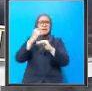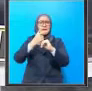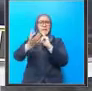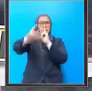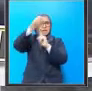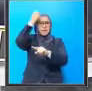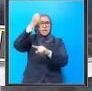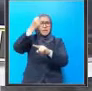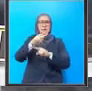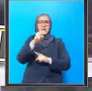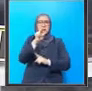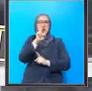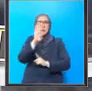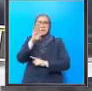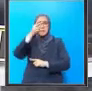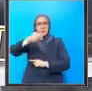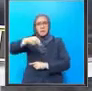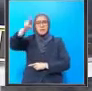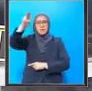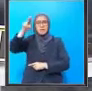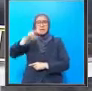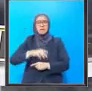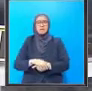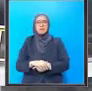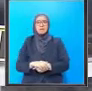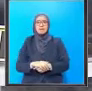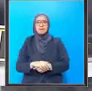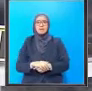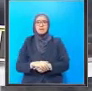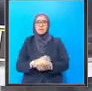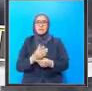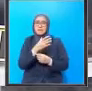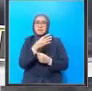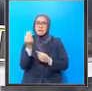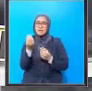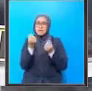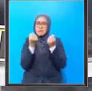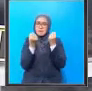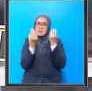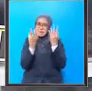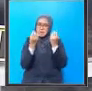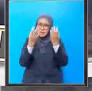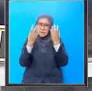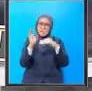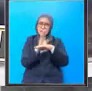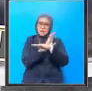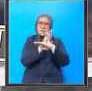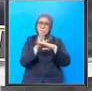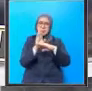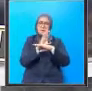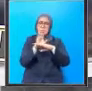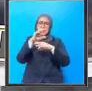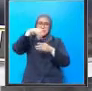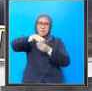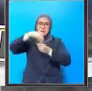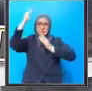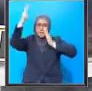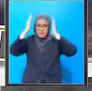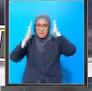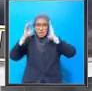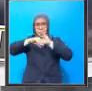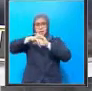global atau global halal hub dengan izin. Beberapa syarikat tempatan dan asing yang